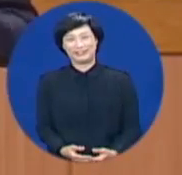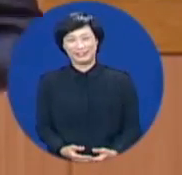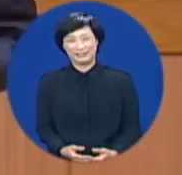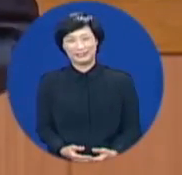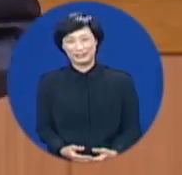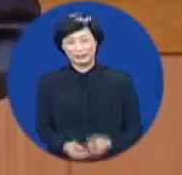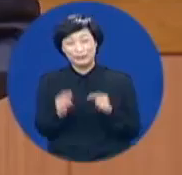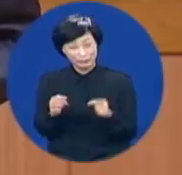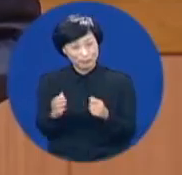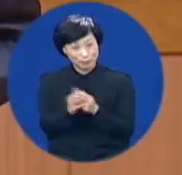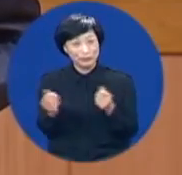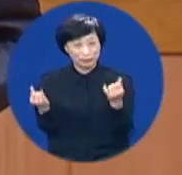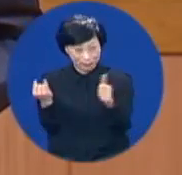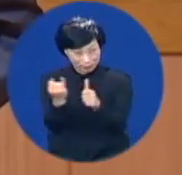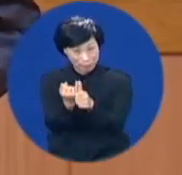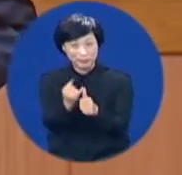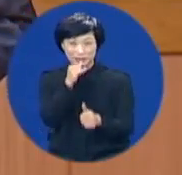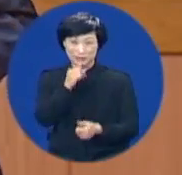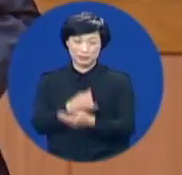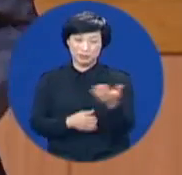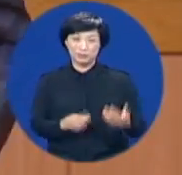그래서 결혼하는 거예요 그게.